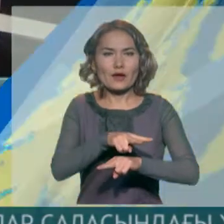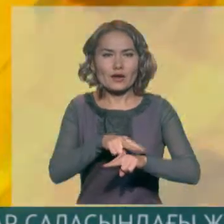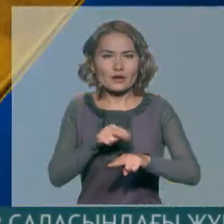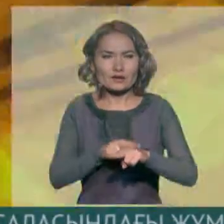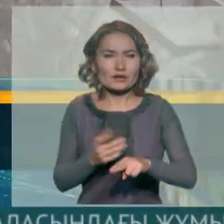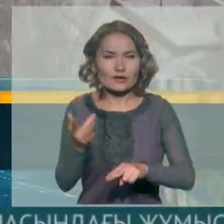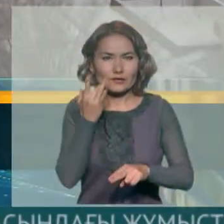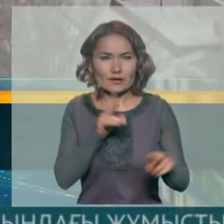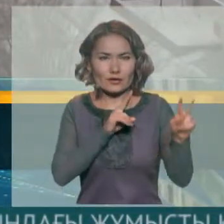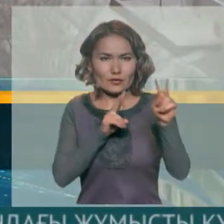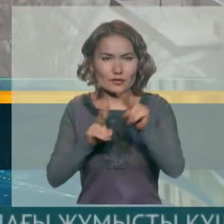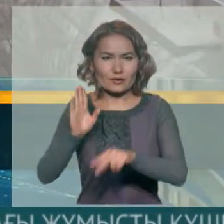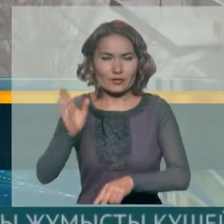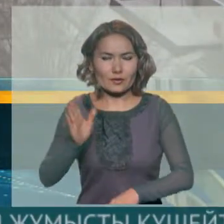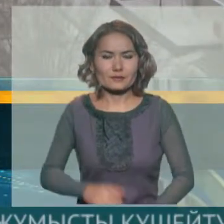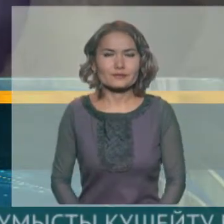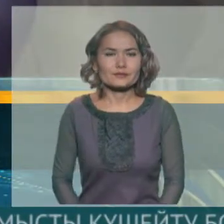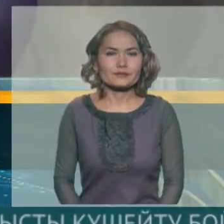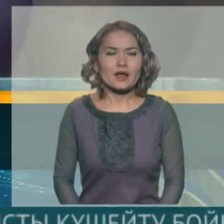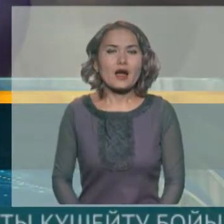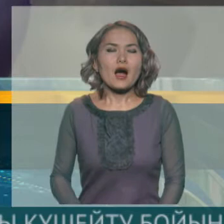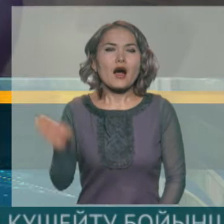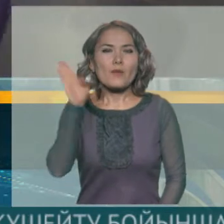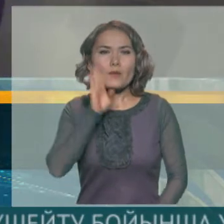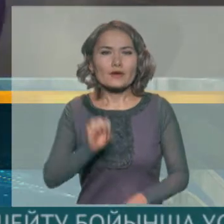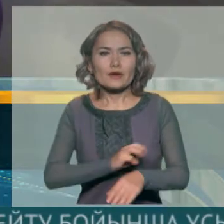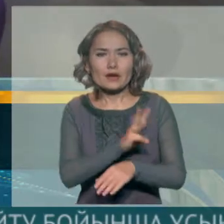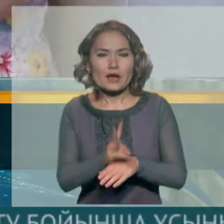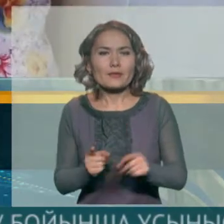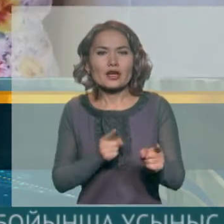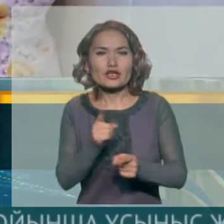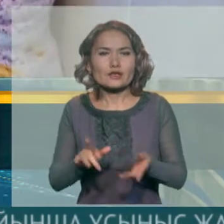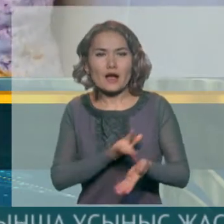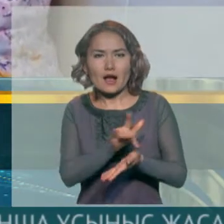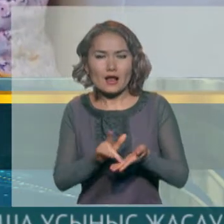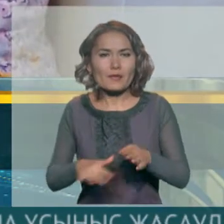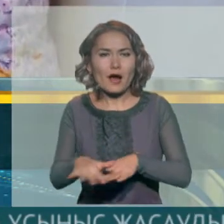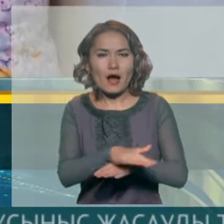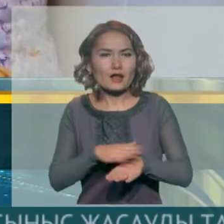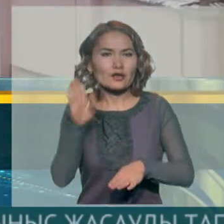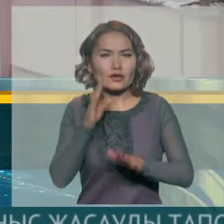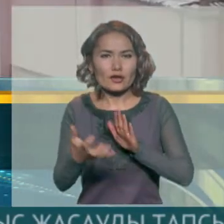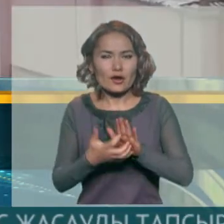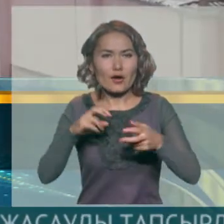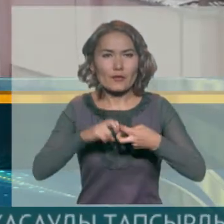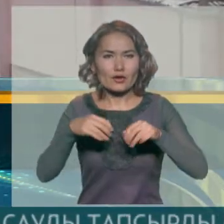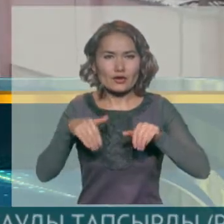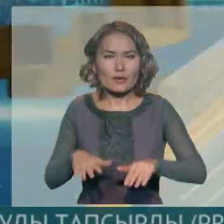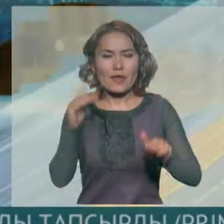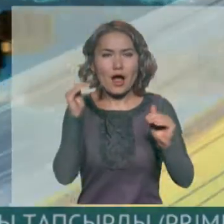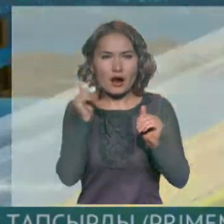алынбақ. Айтастан ауыз су тартылды. Жезқазған жұрты енді тіршілік нәрінен тарлық көрмейді. Әр үйге су келіп